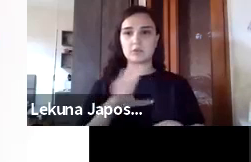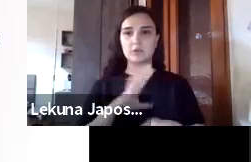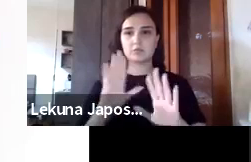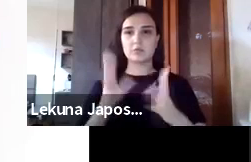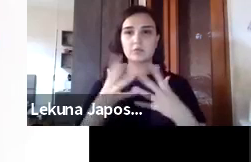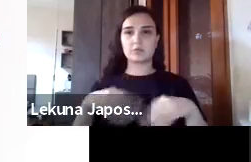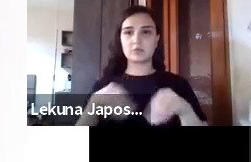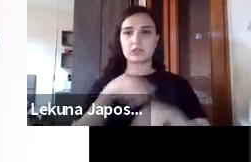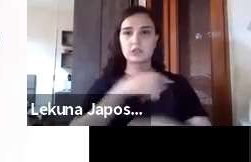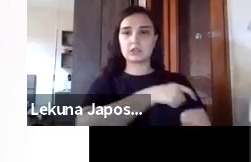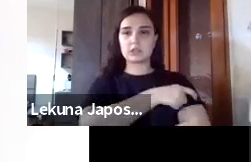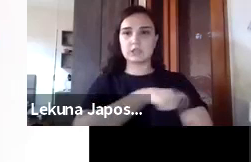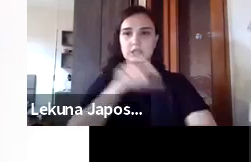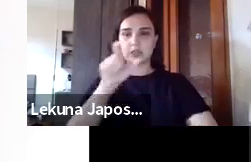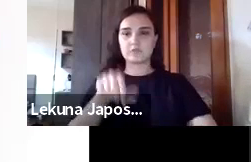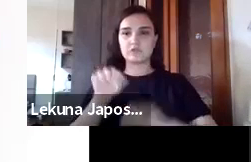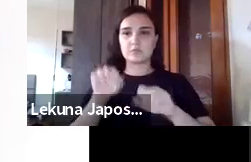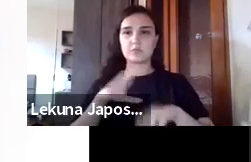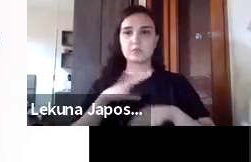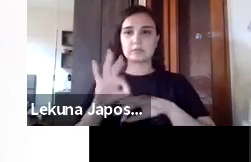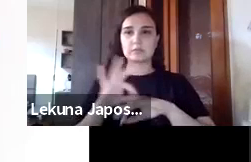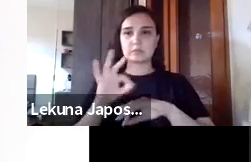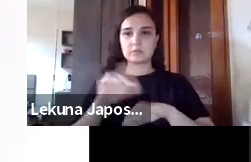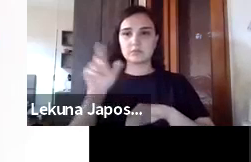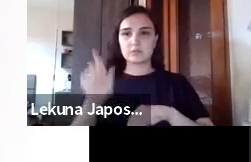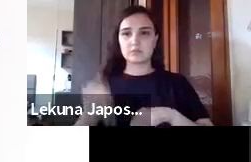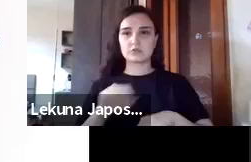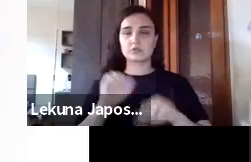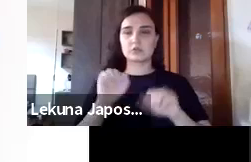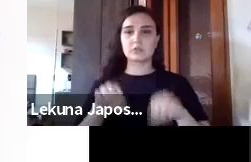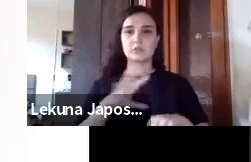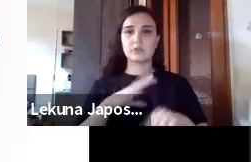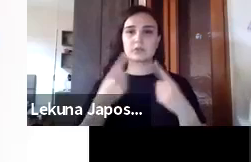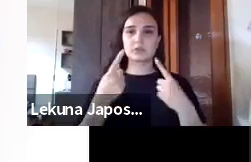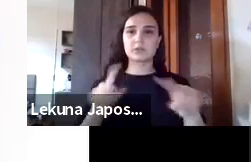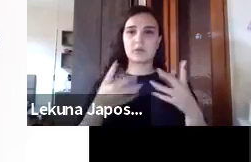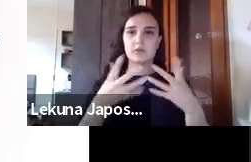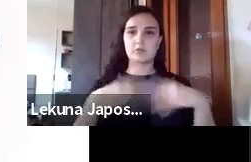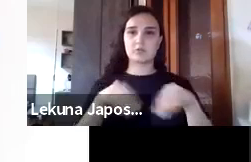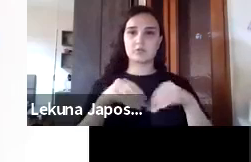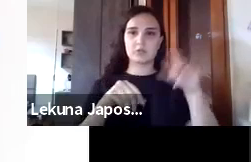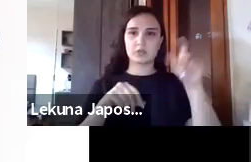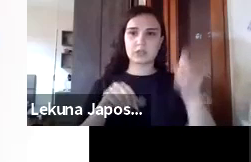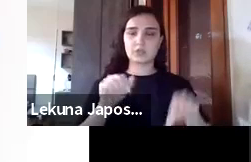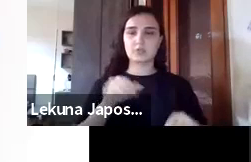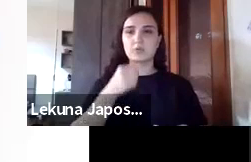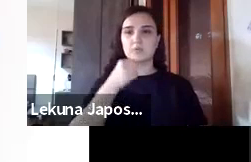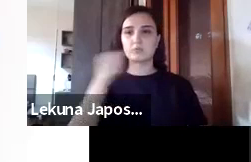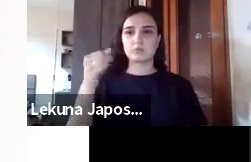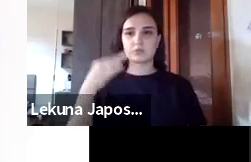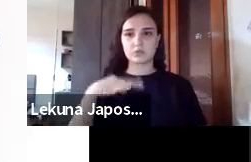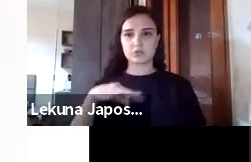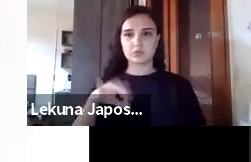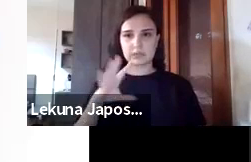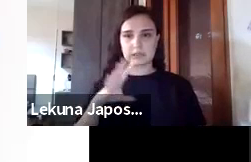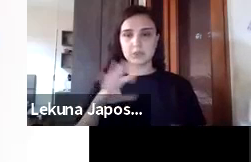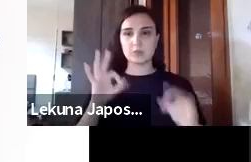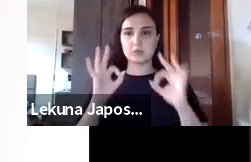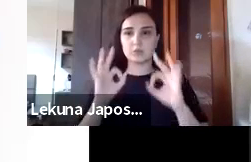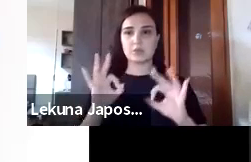ოჯახის წევრზე, შეიძლება იყოს მეუღლე, შეიძლება იყოს სხვა ოჯახის წევრი, შეიძლება იყოს უფროსი შვილი, აი